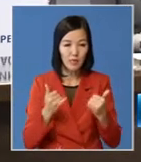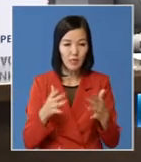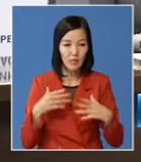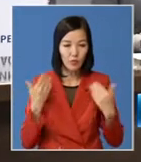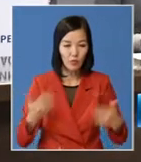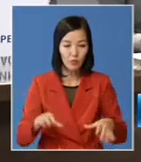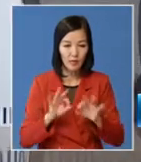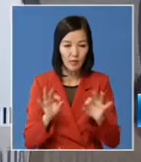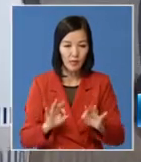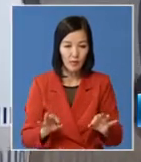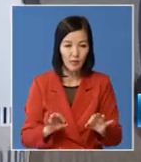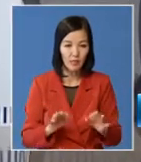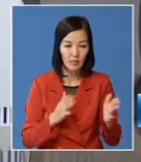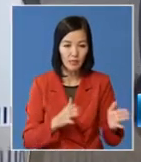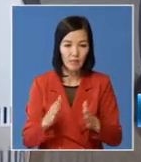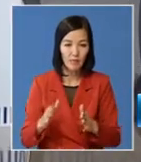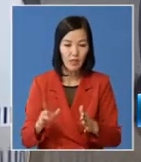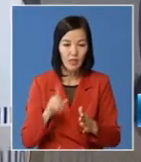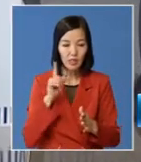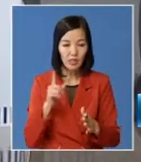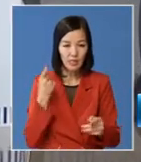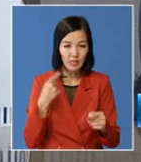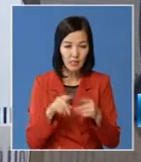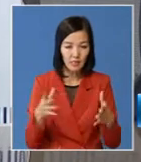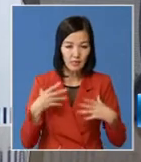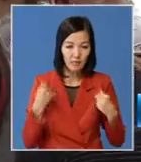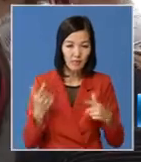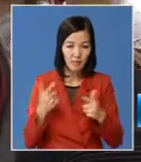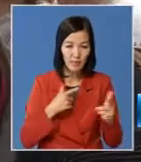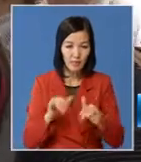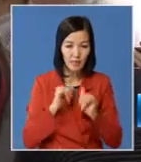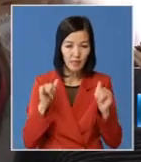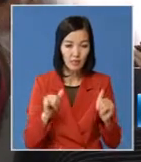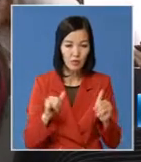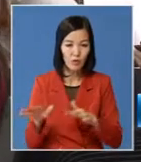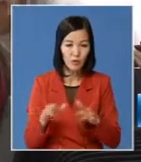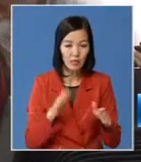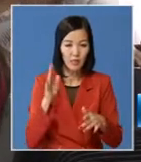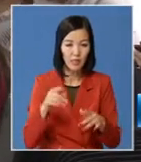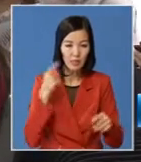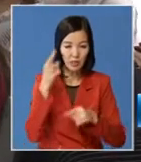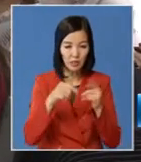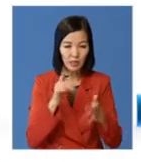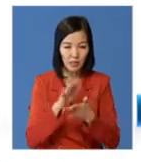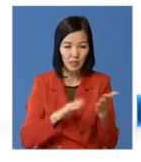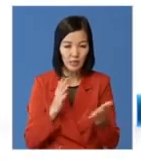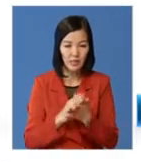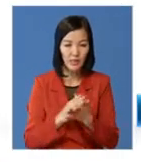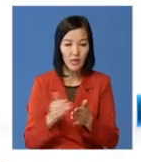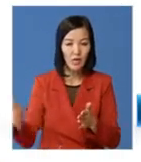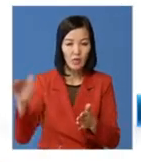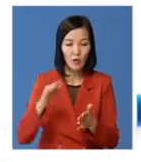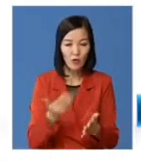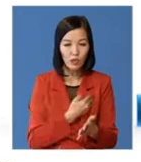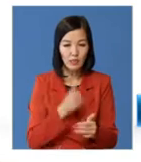салтын қалыптастырып, жастардың физикалық және техникалық дайындығын арттыру болып отыр. Айта кетейік, бұл шара алдағы жылы да жалғаспақ. Оған тауға шыққысы